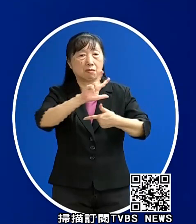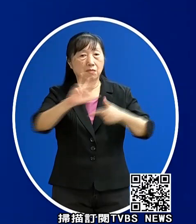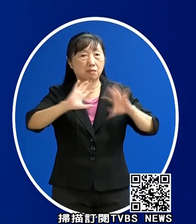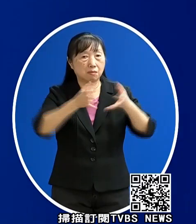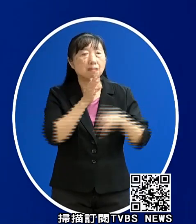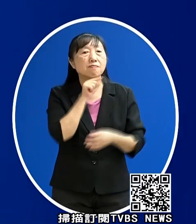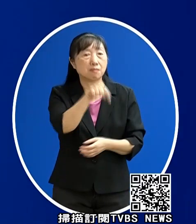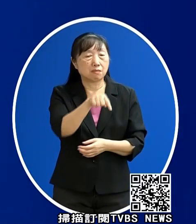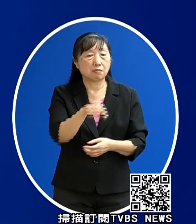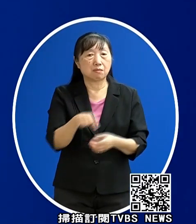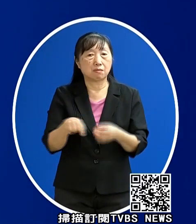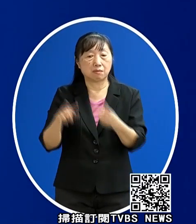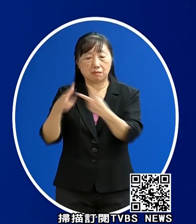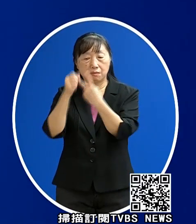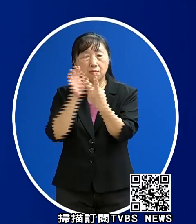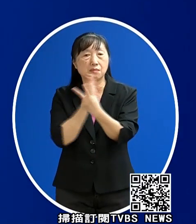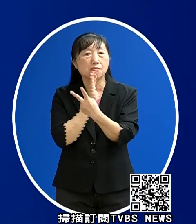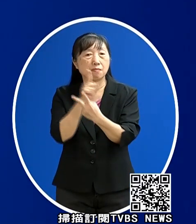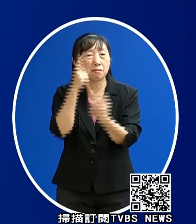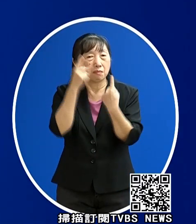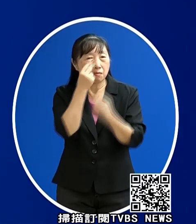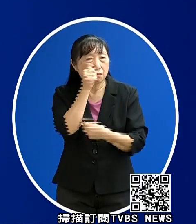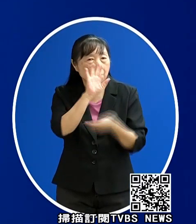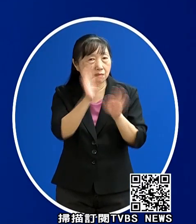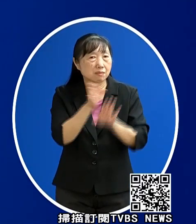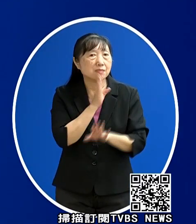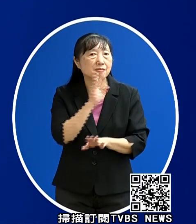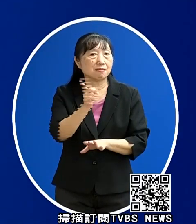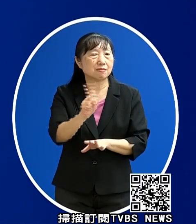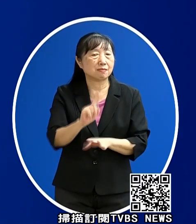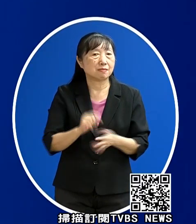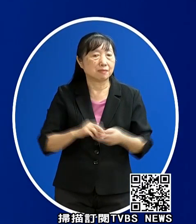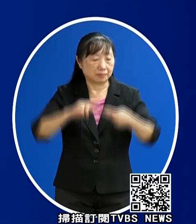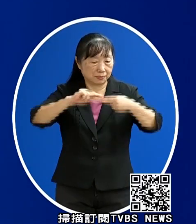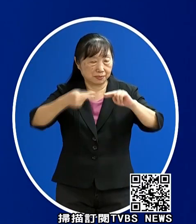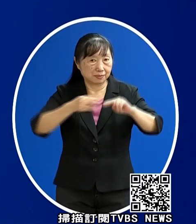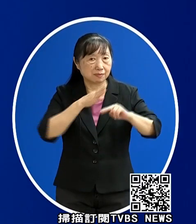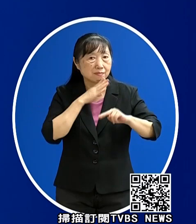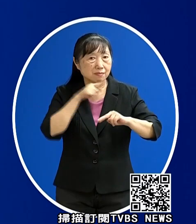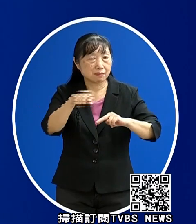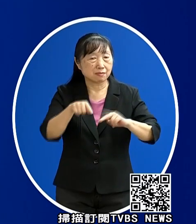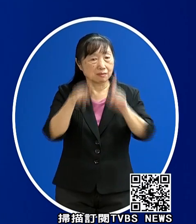株。 另外第二案是一个比较特别，它定序出来是一个